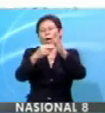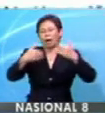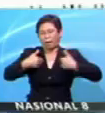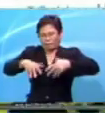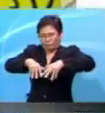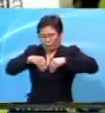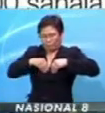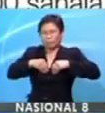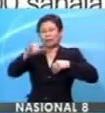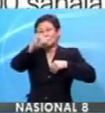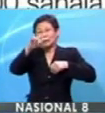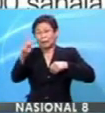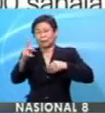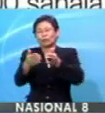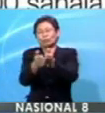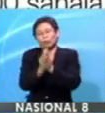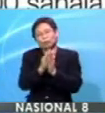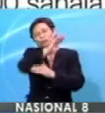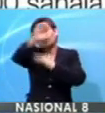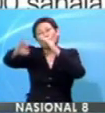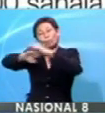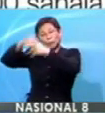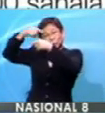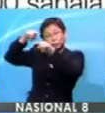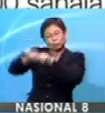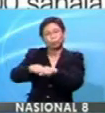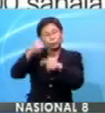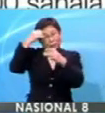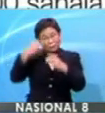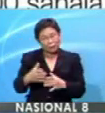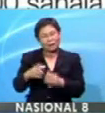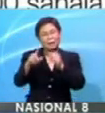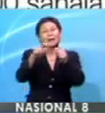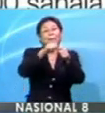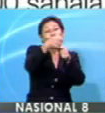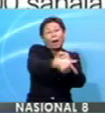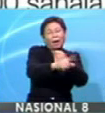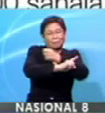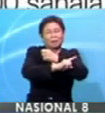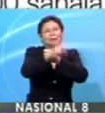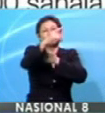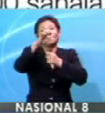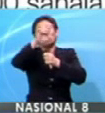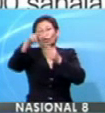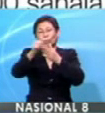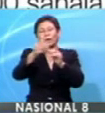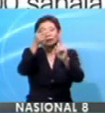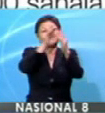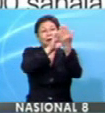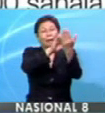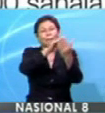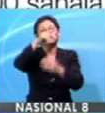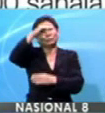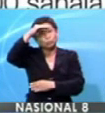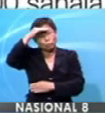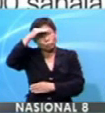diterima jawatankuasa rayuan secara sebulat suara telah memutuskan bahawa denda berjumlah R1 r000 yang dikenakan terhadap